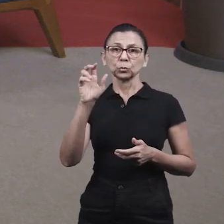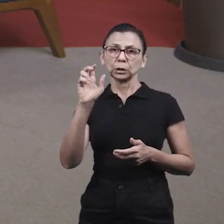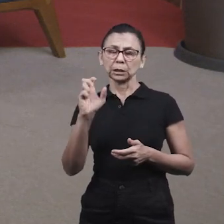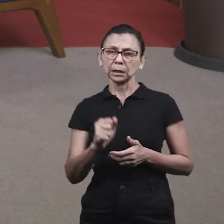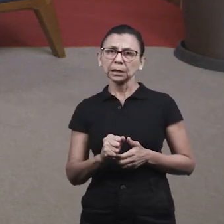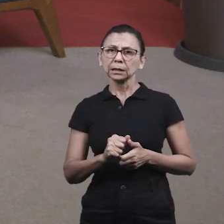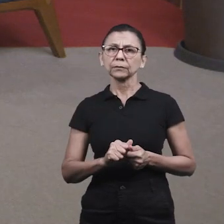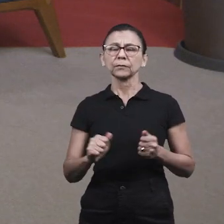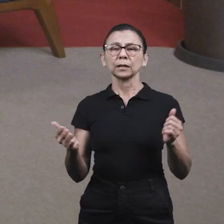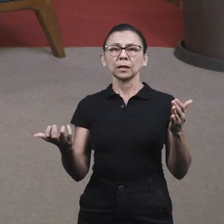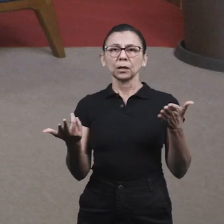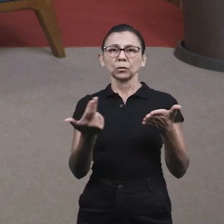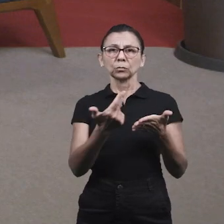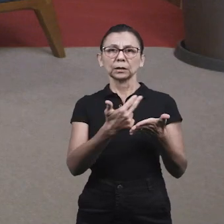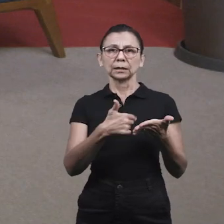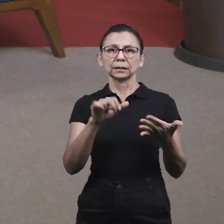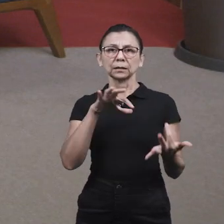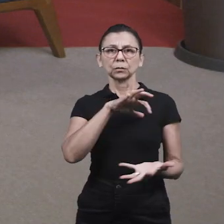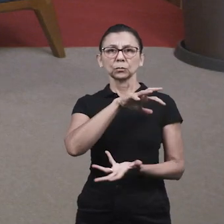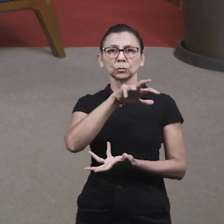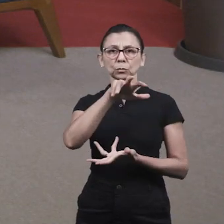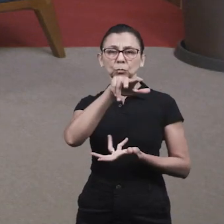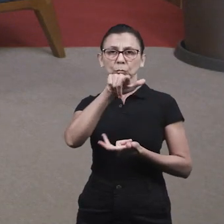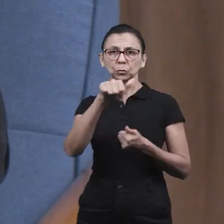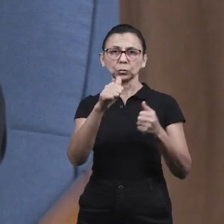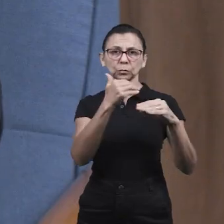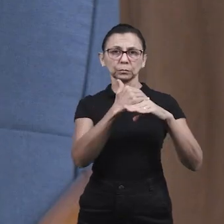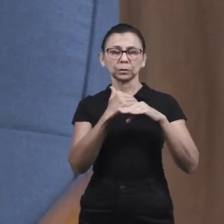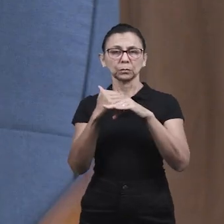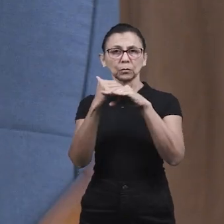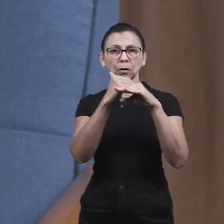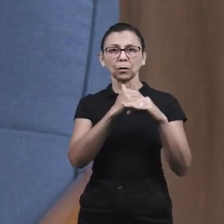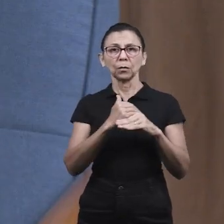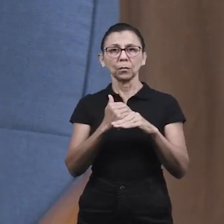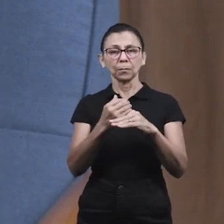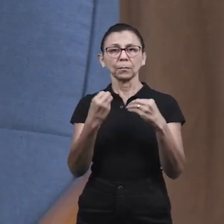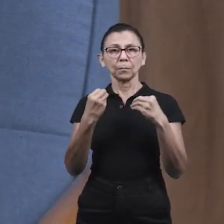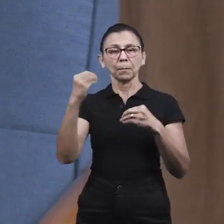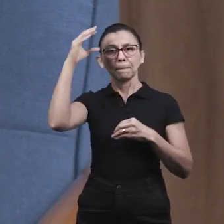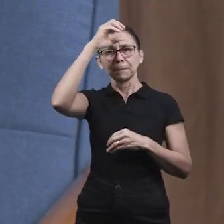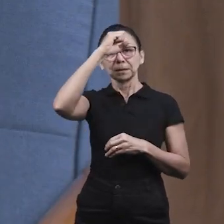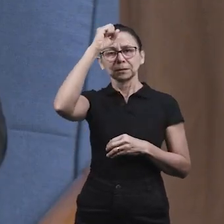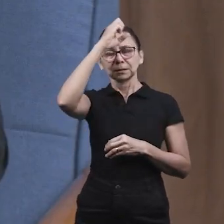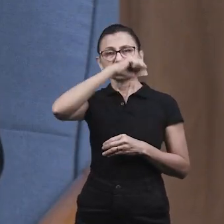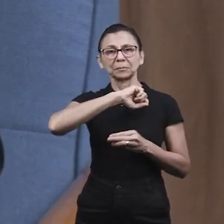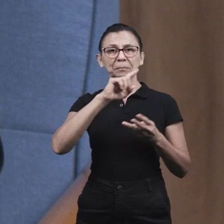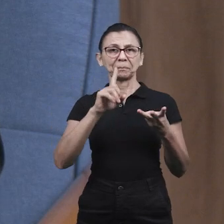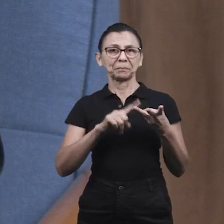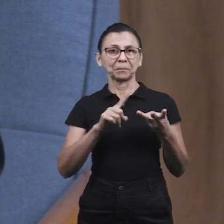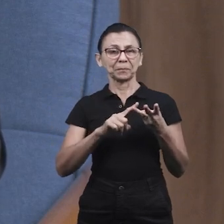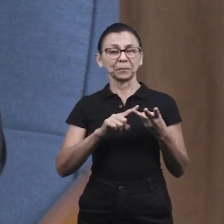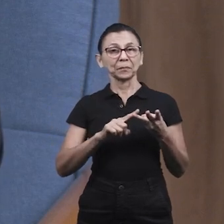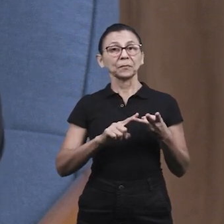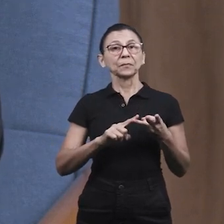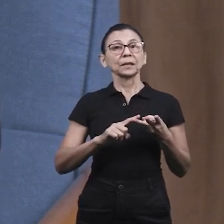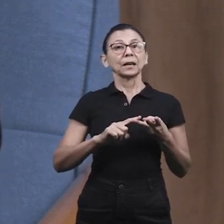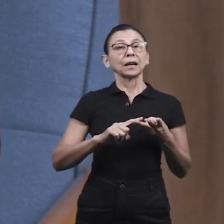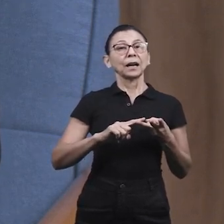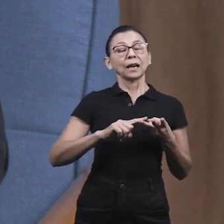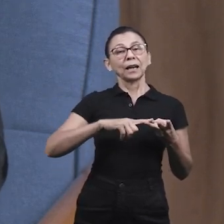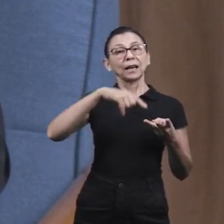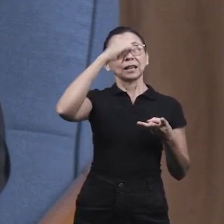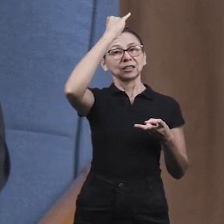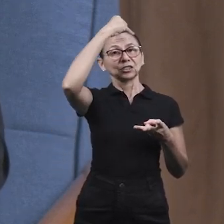du dessin universel pour l'apprentissage. Dans le volet parfaite louange, Janaïne Zumak